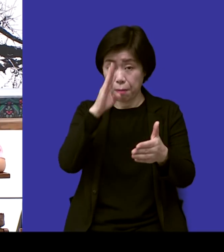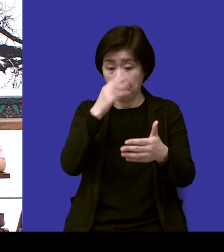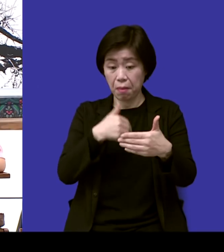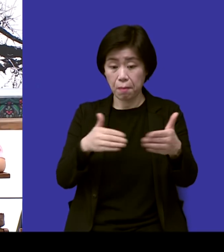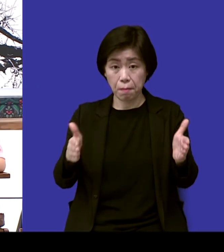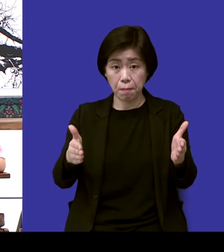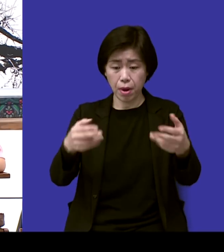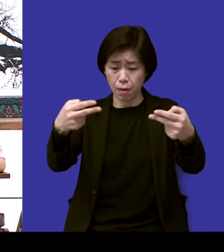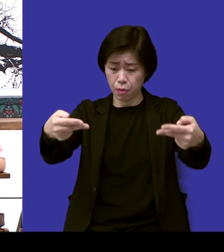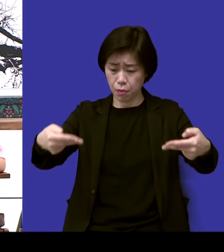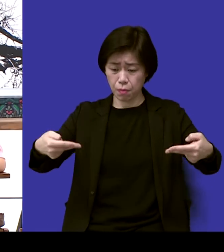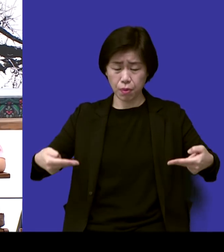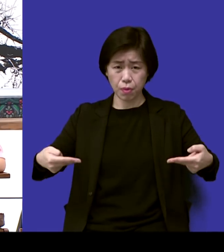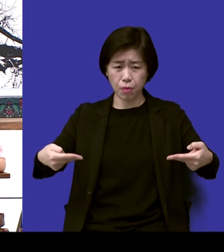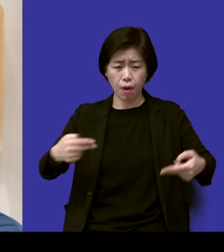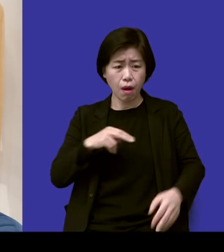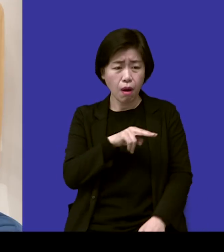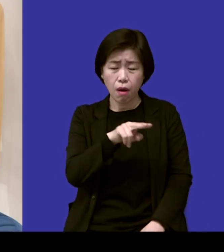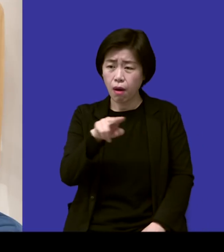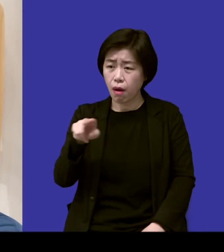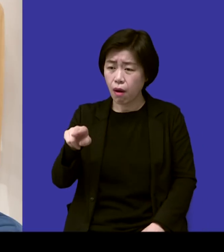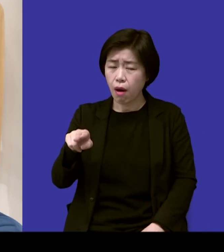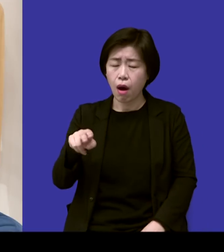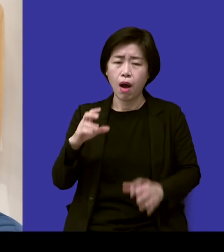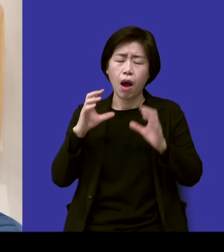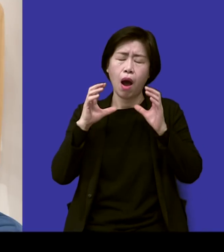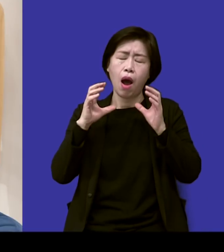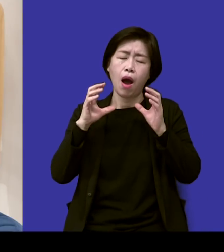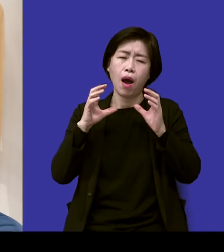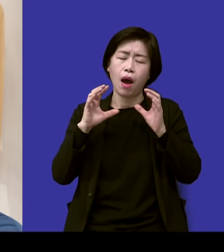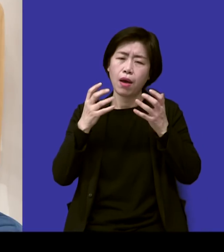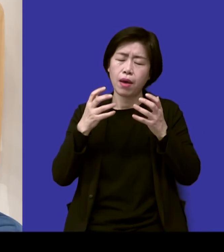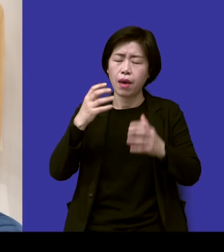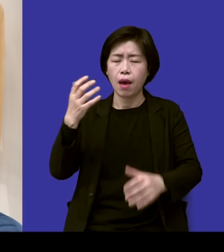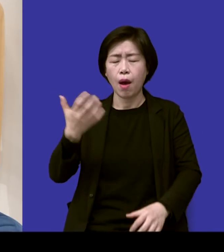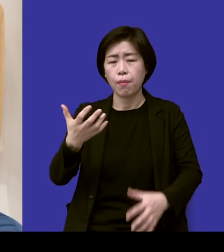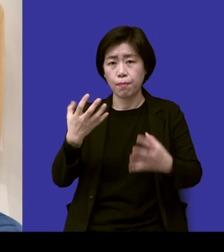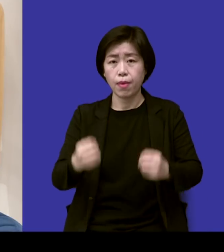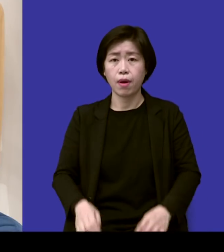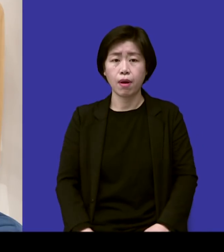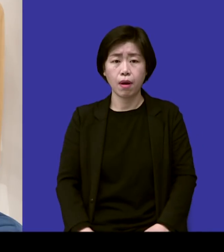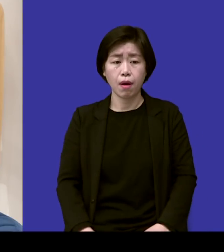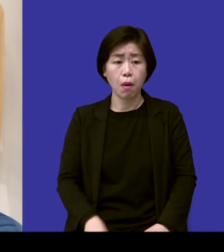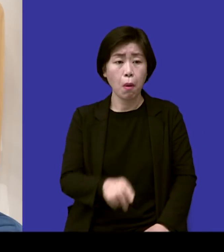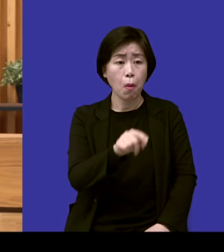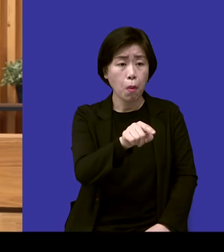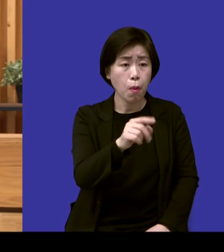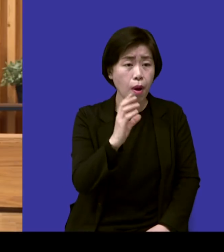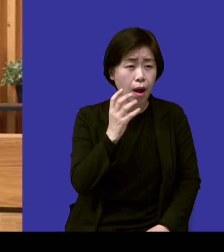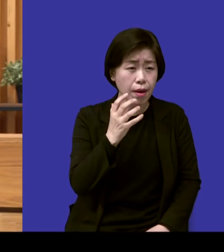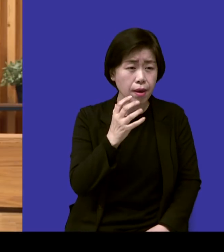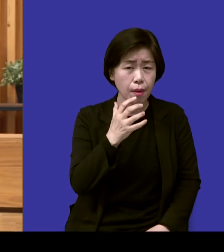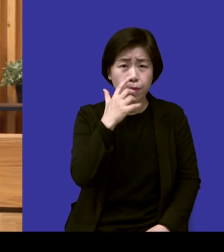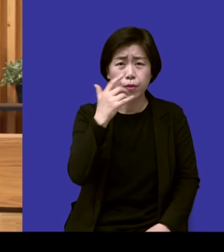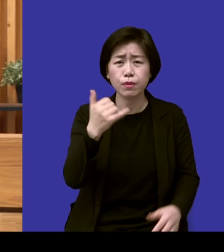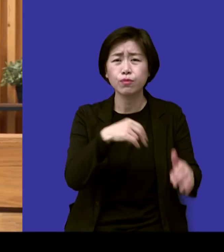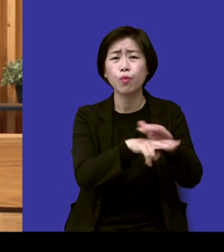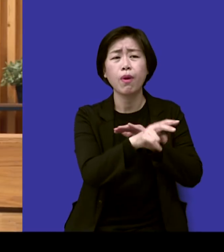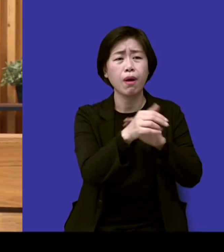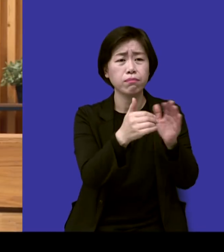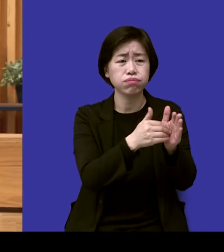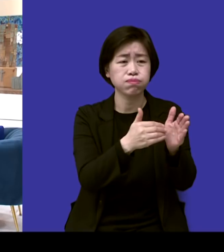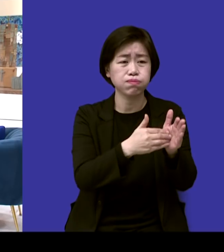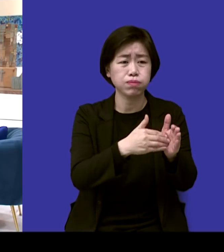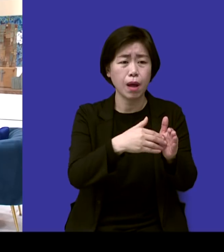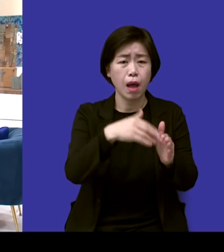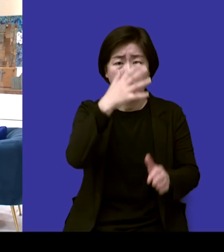병동 아이들이 맞아요. 병동 가면 맞아요. 어떤 아이는 부모님이 도망갔어요. 아휴. 그래서 할머니가 돌보고 있고 얘기를 하게 돼요. 그래 막